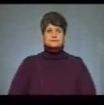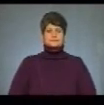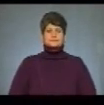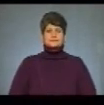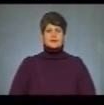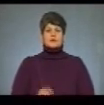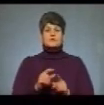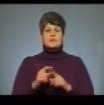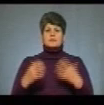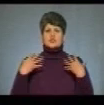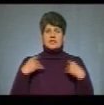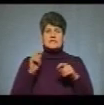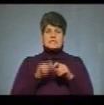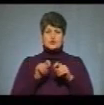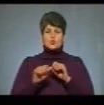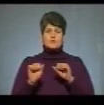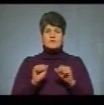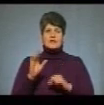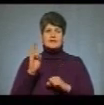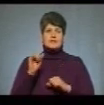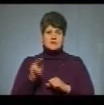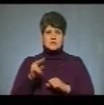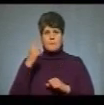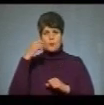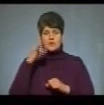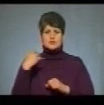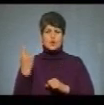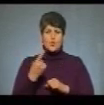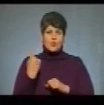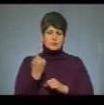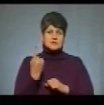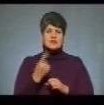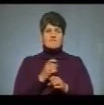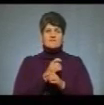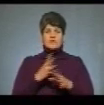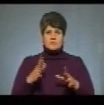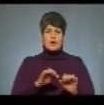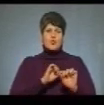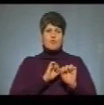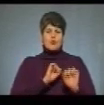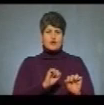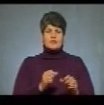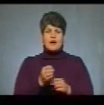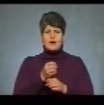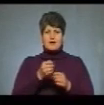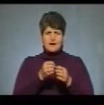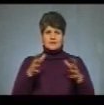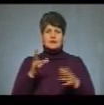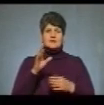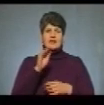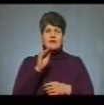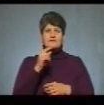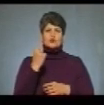За словами начальника слідчого управління Нацполіції в області Володимира Галевича, вибухнула оборонна граната F1. Хто приніс її